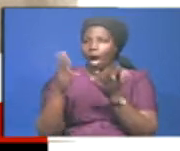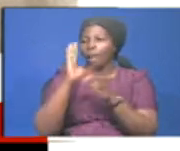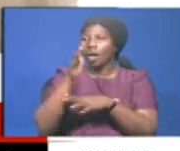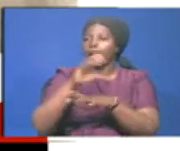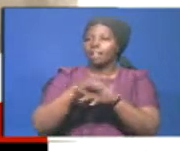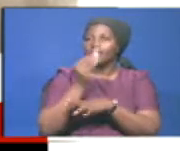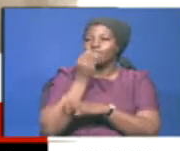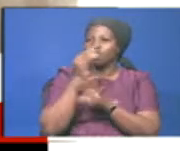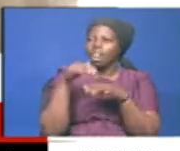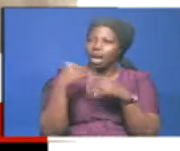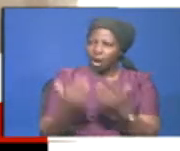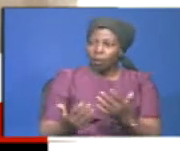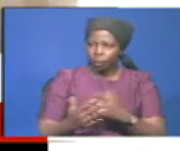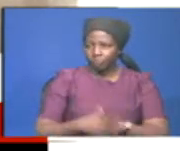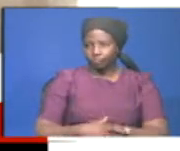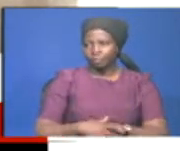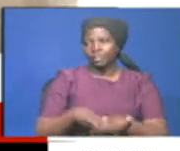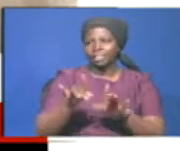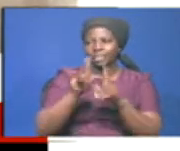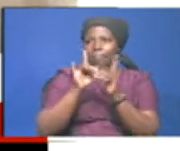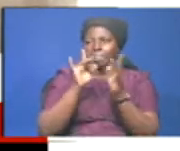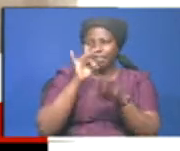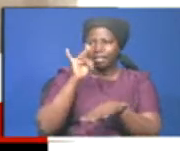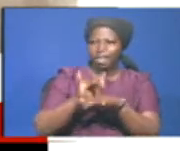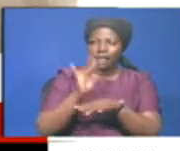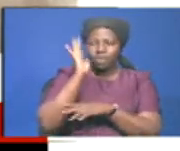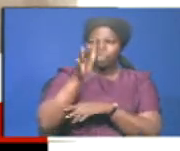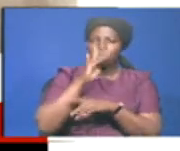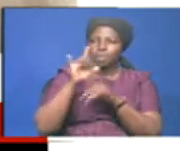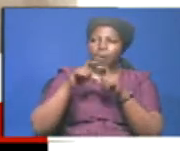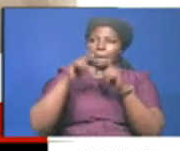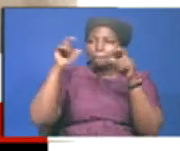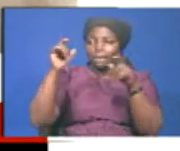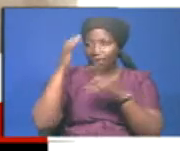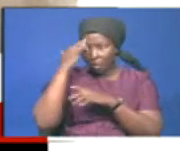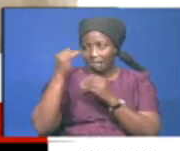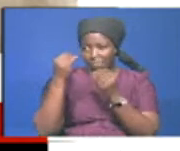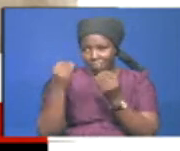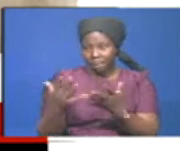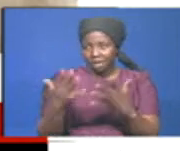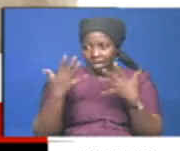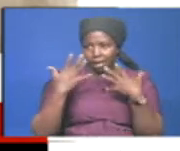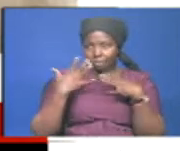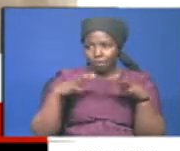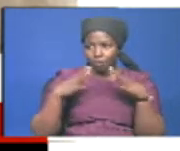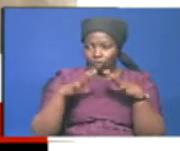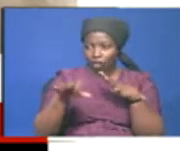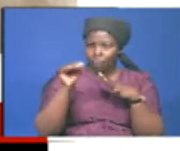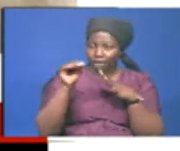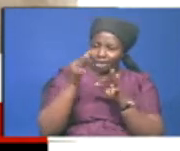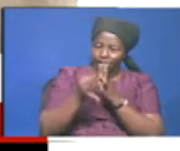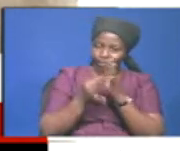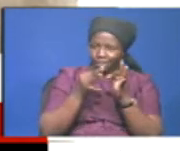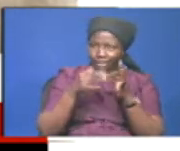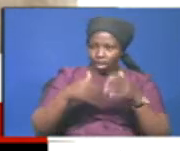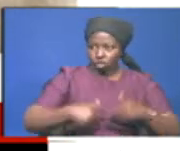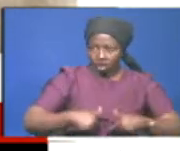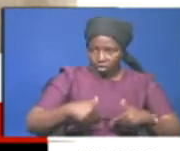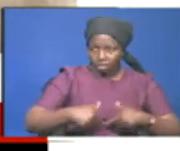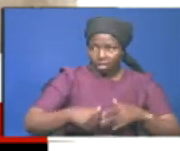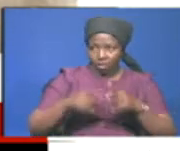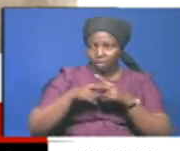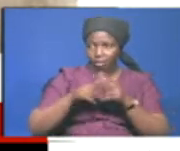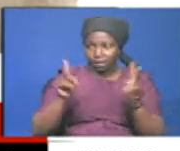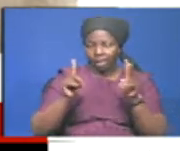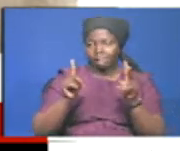Na madhara itakuwa kubwa kwa sababu wengi utapata kama ni vijana wadogo wataanza kuingia